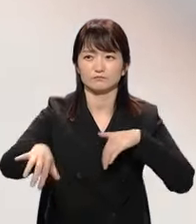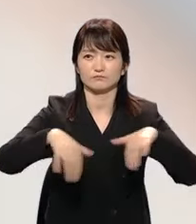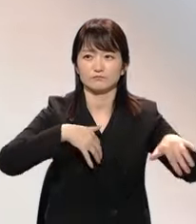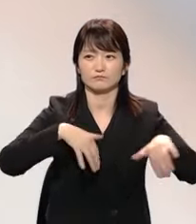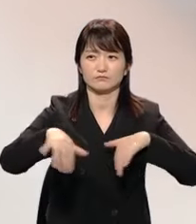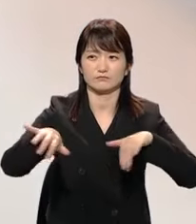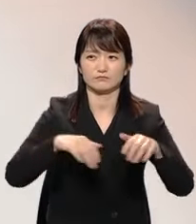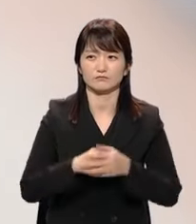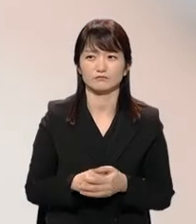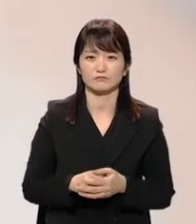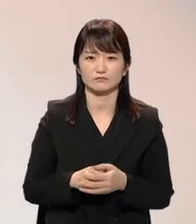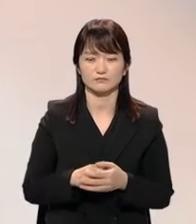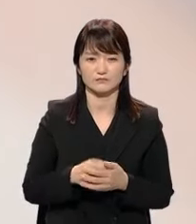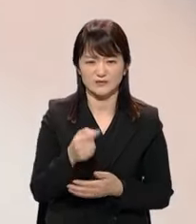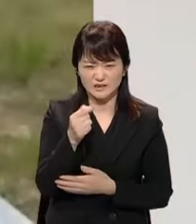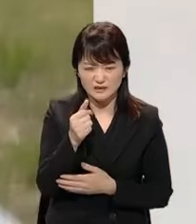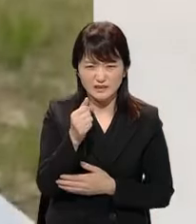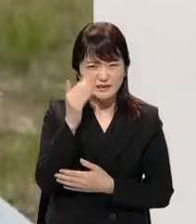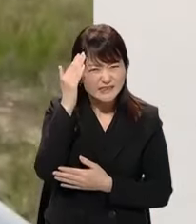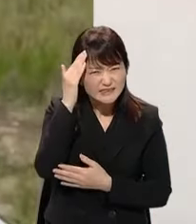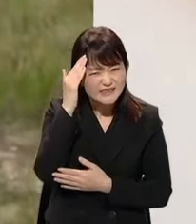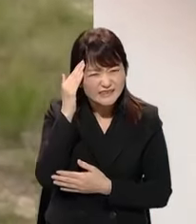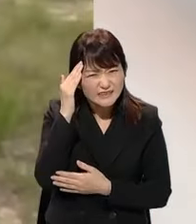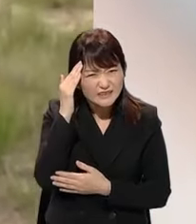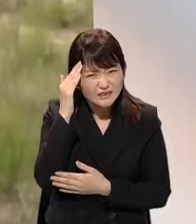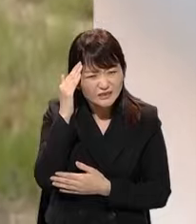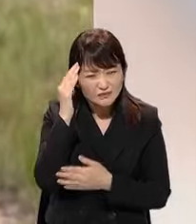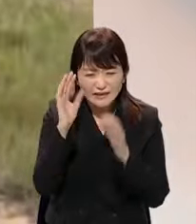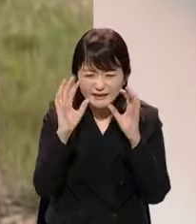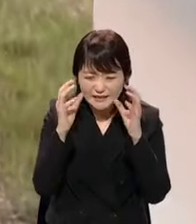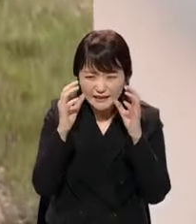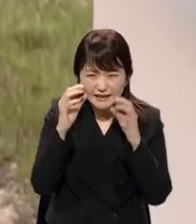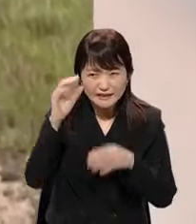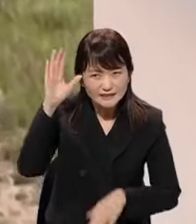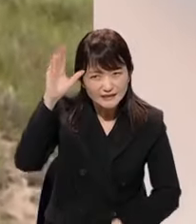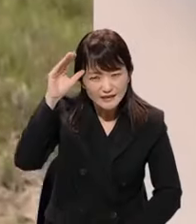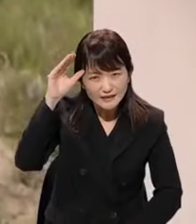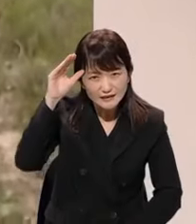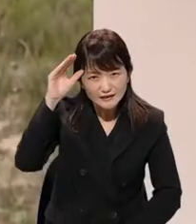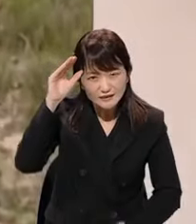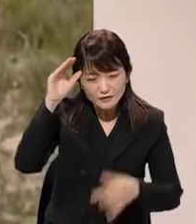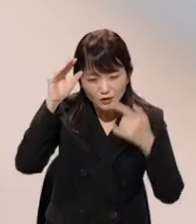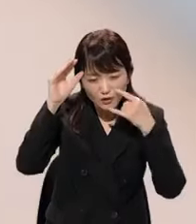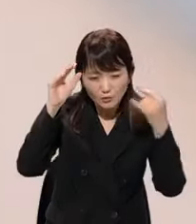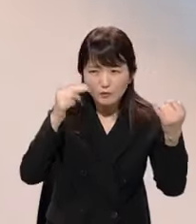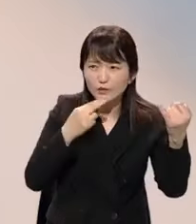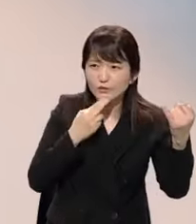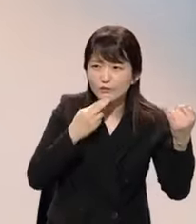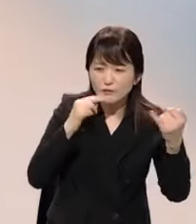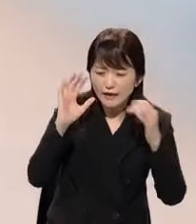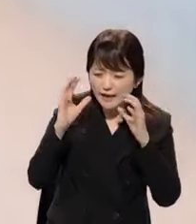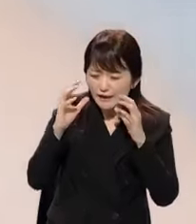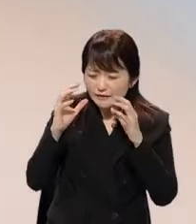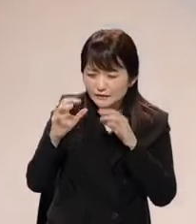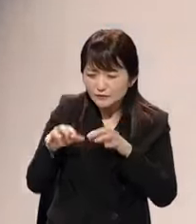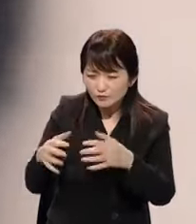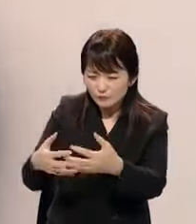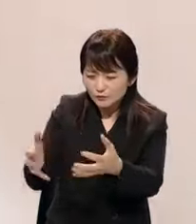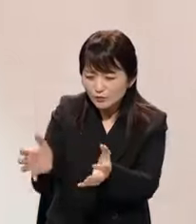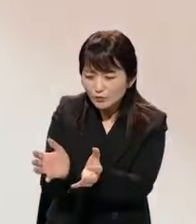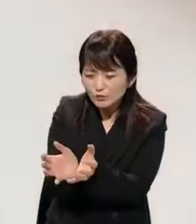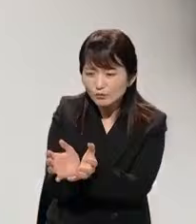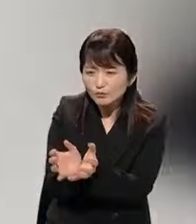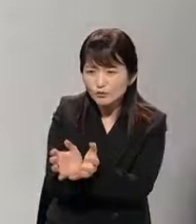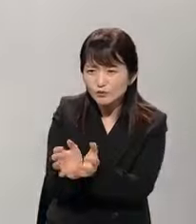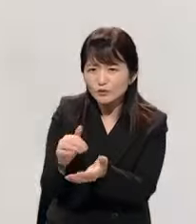길거리에 보이는 작고 새카만 이것, 새끼 강아지들입니다. 어미도 없이 새끼들만 덩그러니 있는 모습인데요. 아, 그것도 모두 아홉